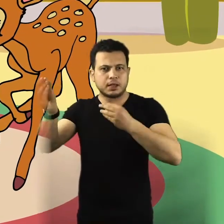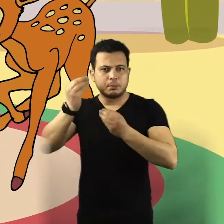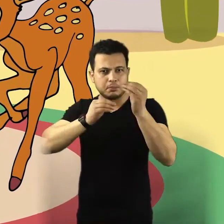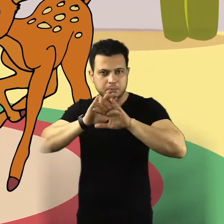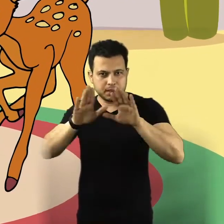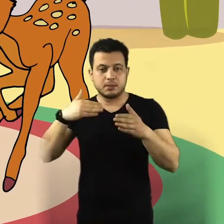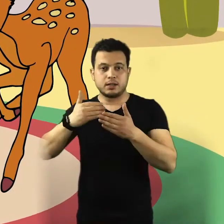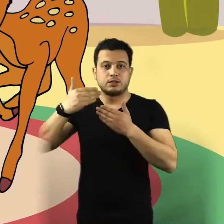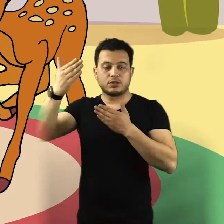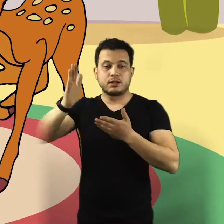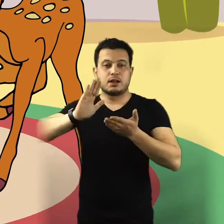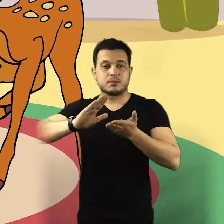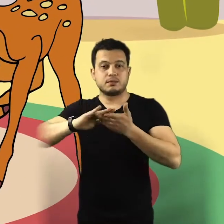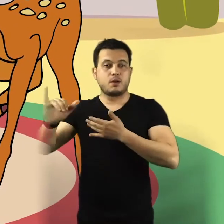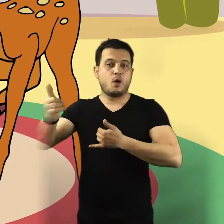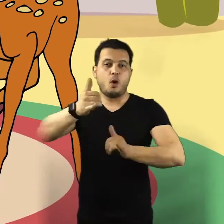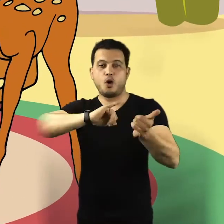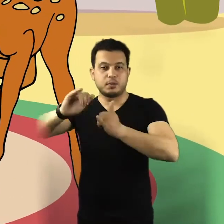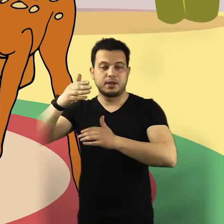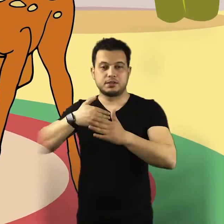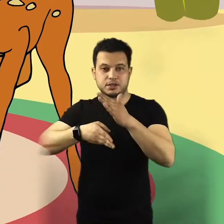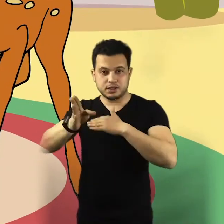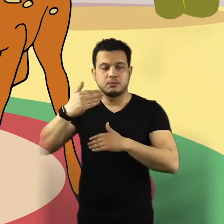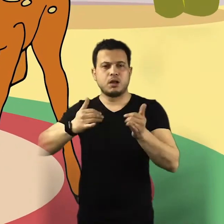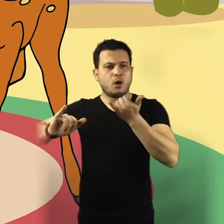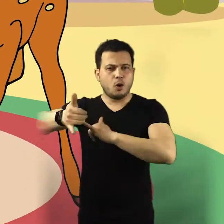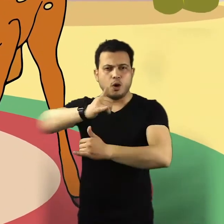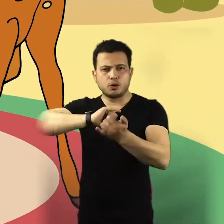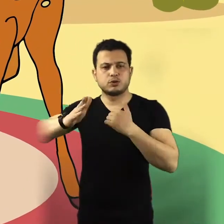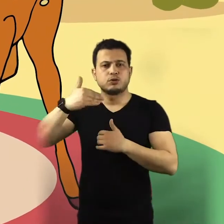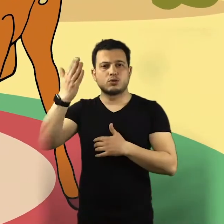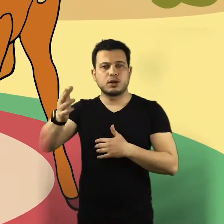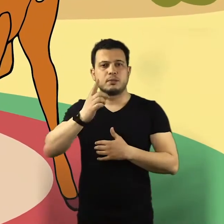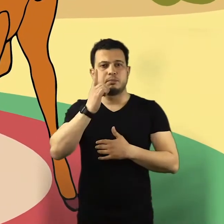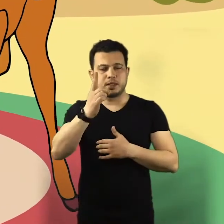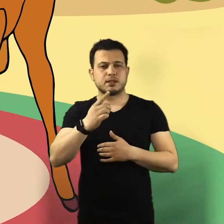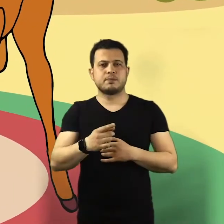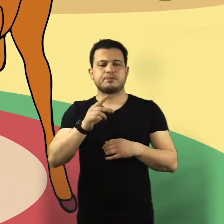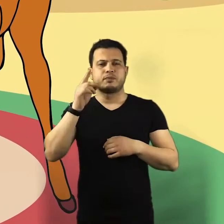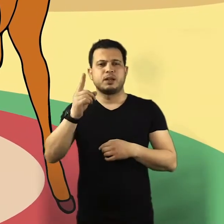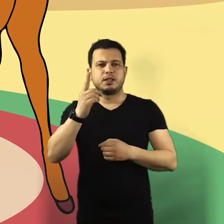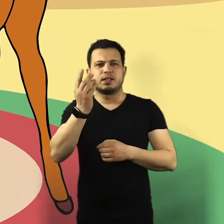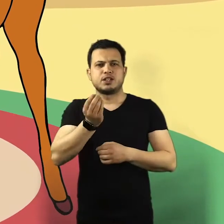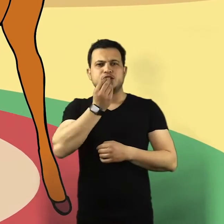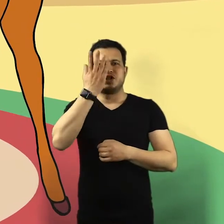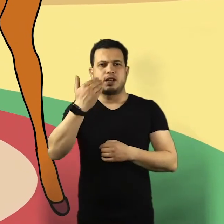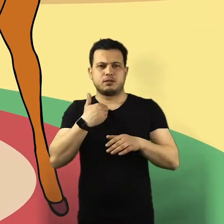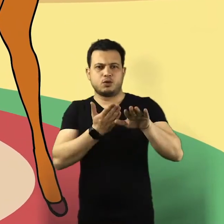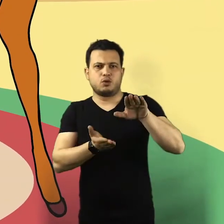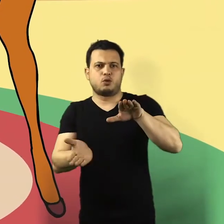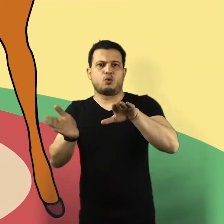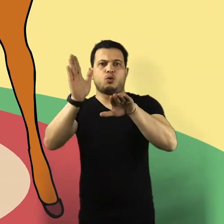çıktım Oyuna o kadar çok dalmışız ki Bir baktık Çiçek Baba Zirvesi'ne çıkmışız Akşam olup eve